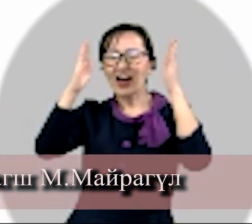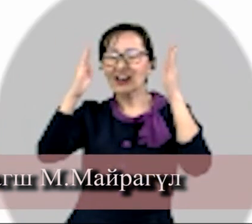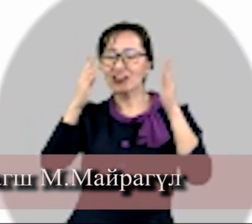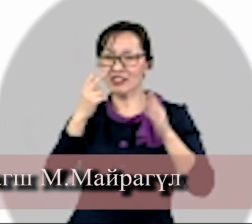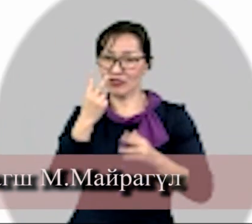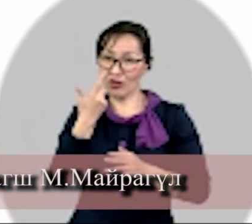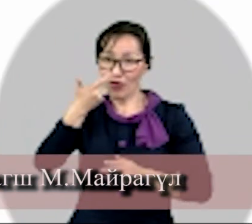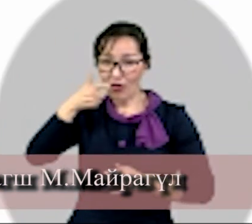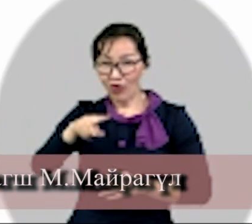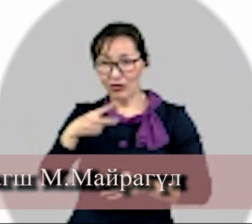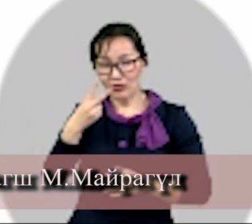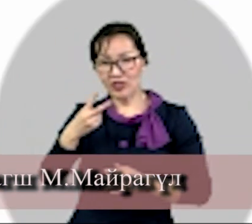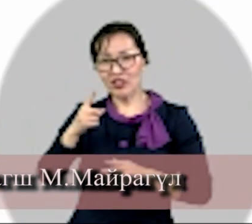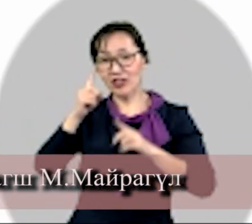пайдаланамыз.